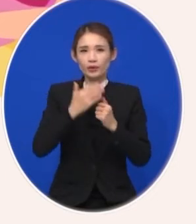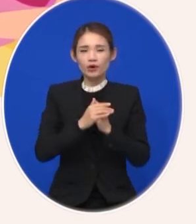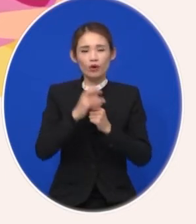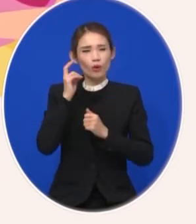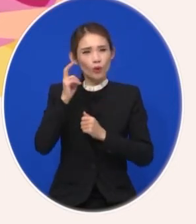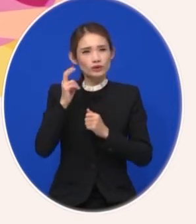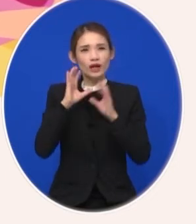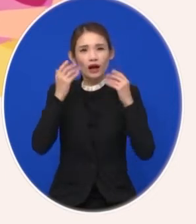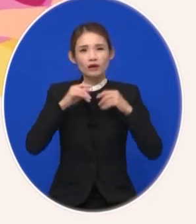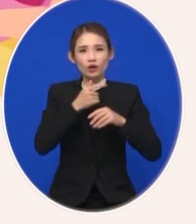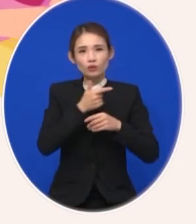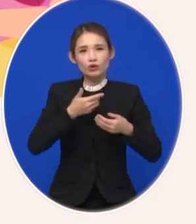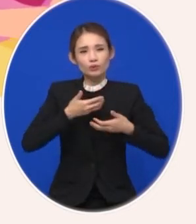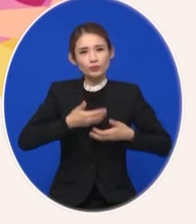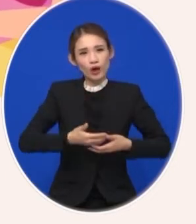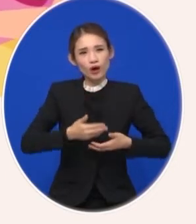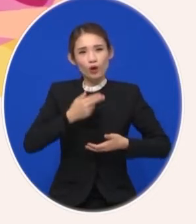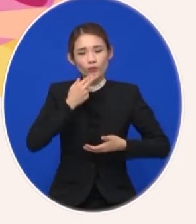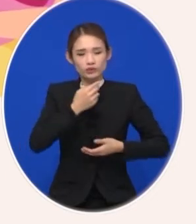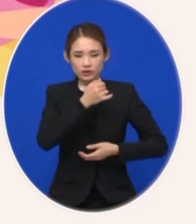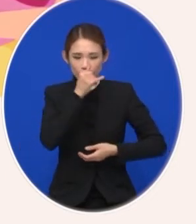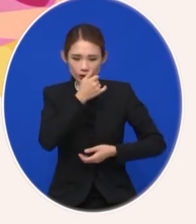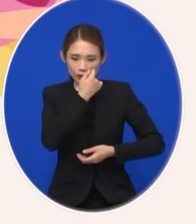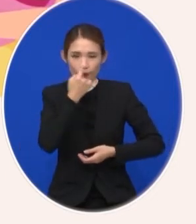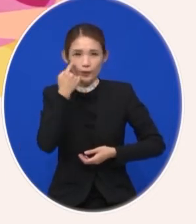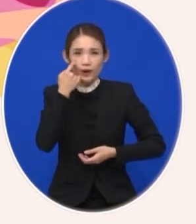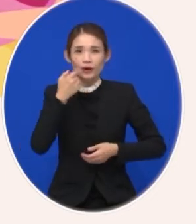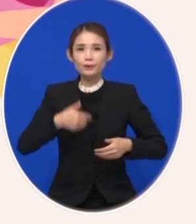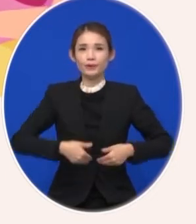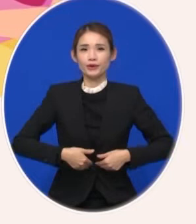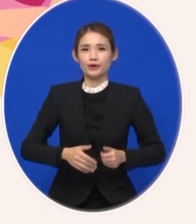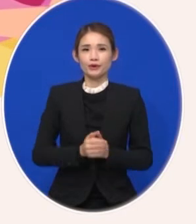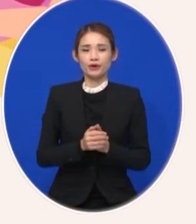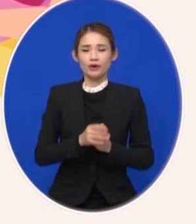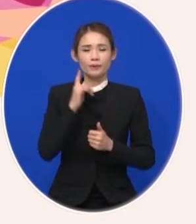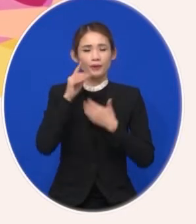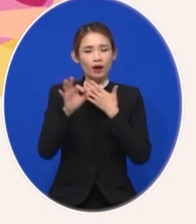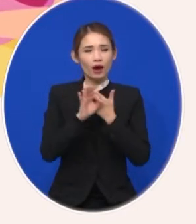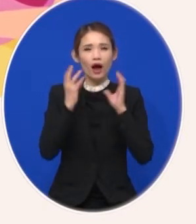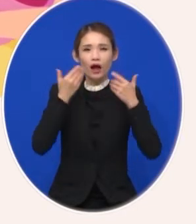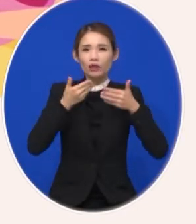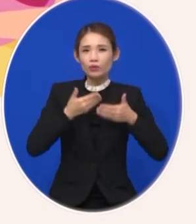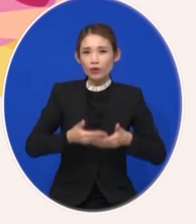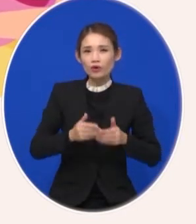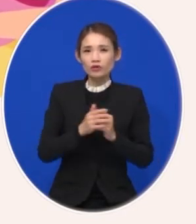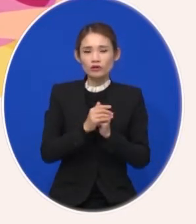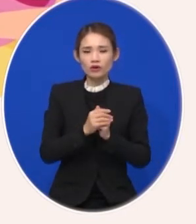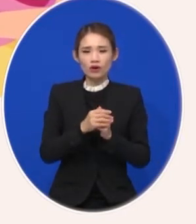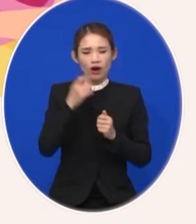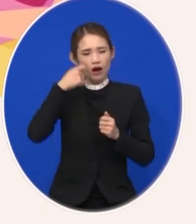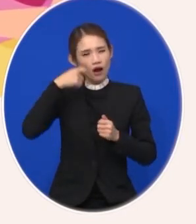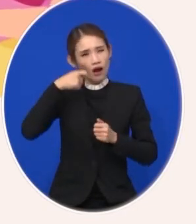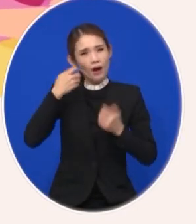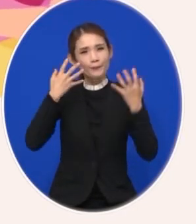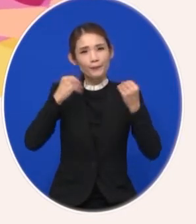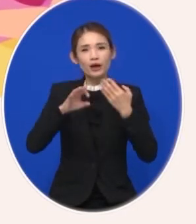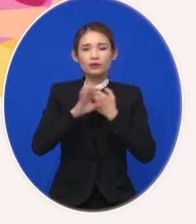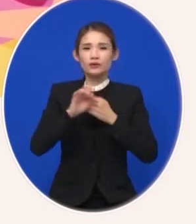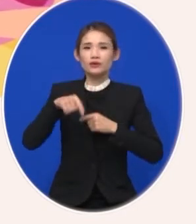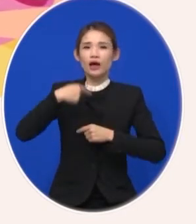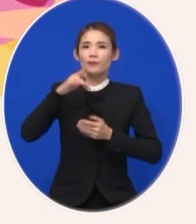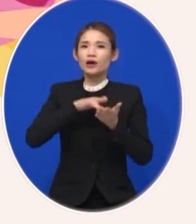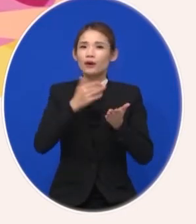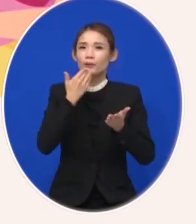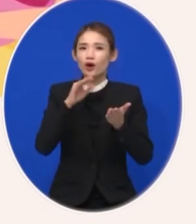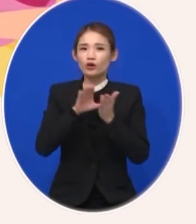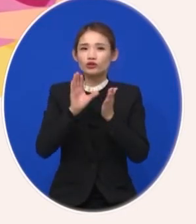아기가 너무 처지지는 않는지만 확인하시면 될 것 같습니다. 만일 아기가 처지거나 많이 보챈다면 다음에 약 복용